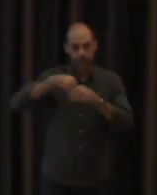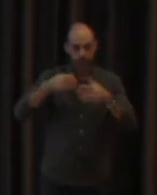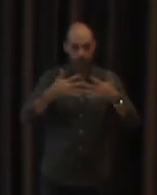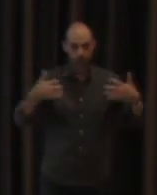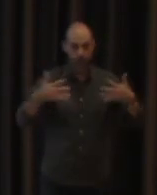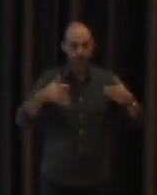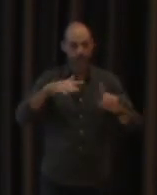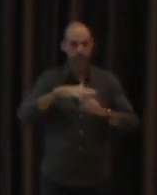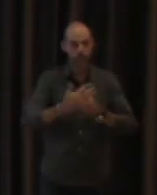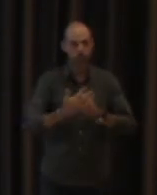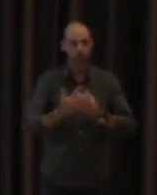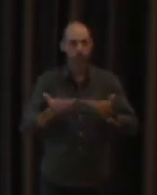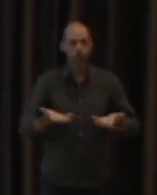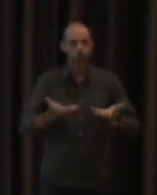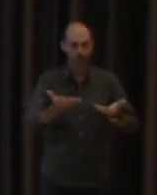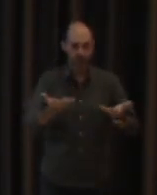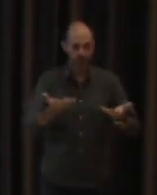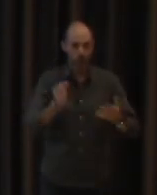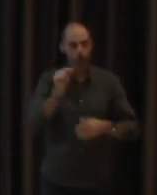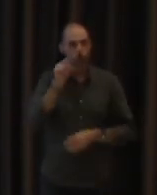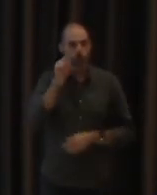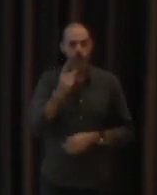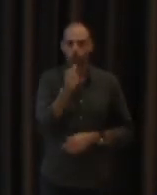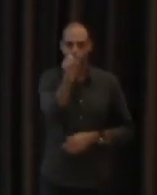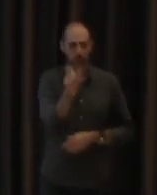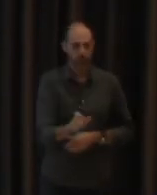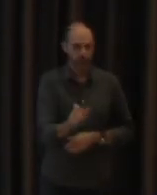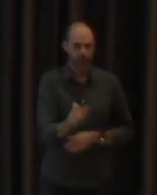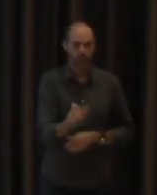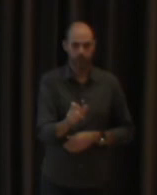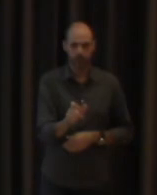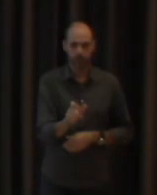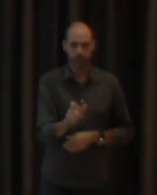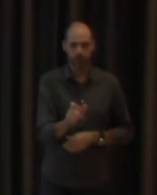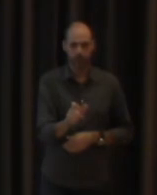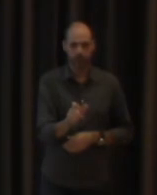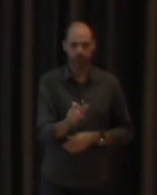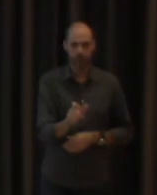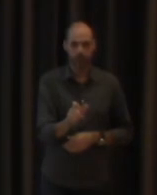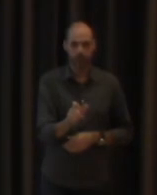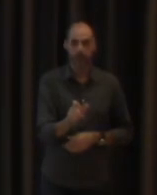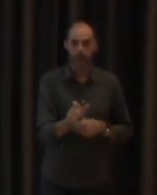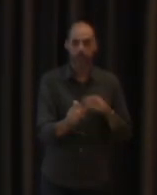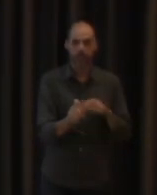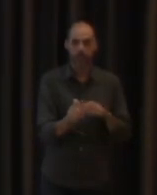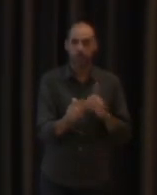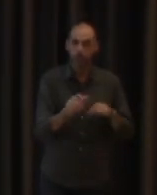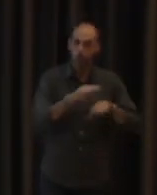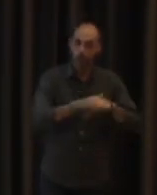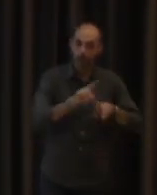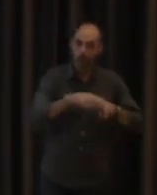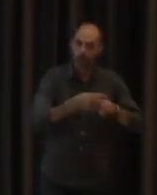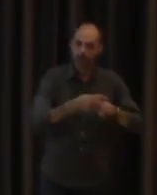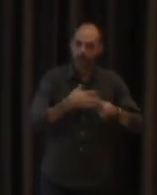des del punt de vista d'un sol participant, dels dos que casar-se suposa.